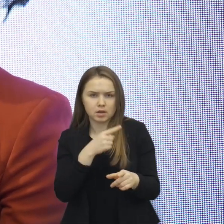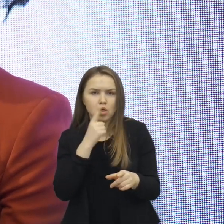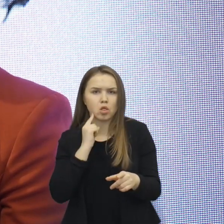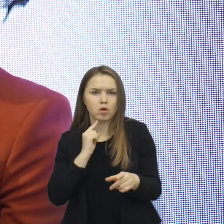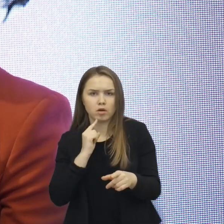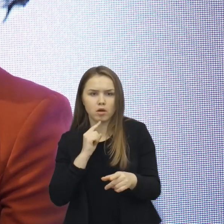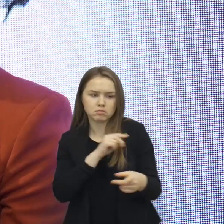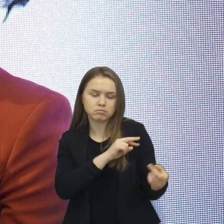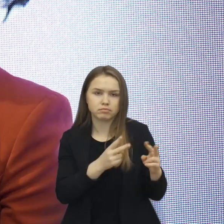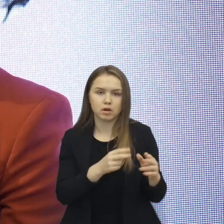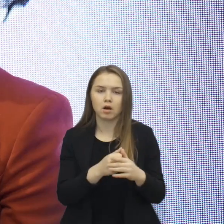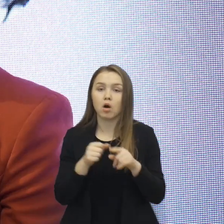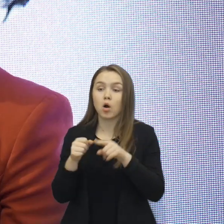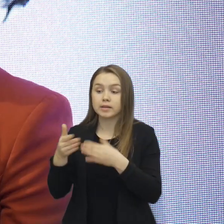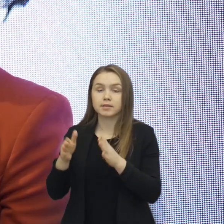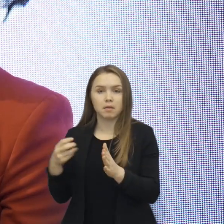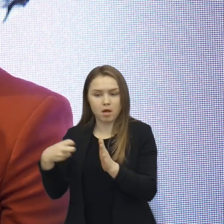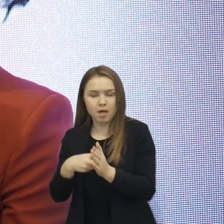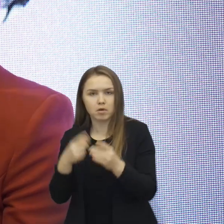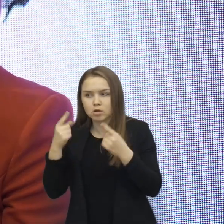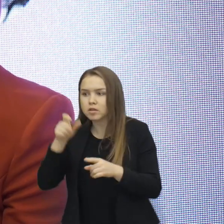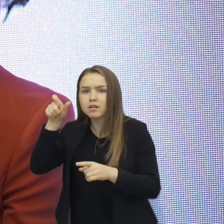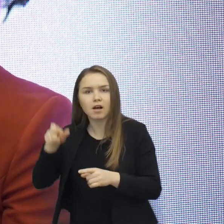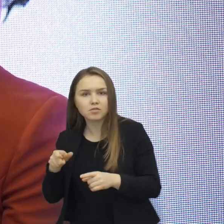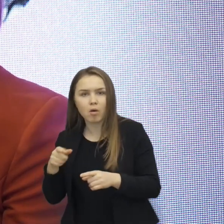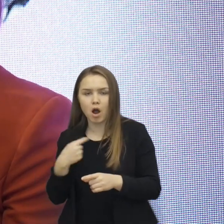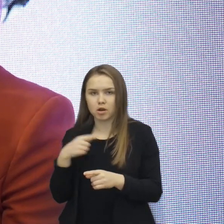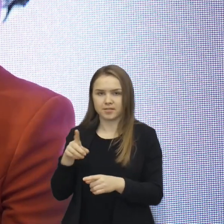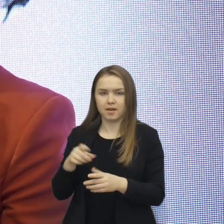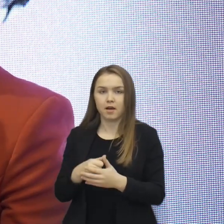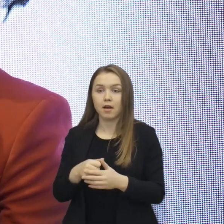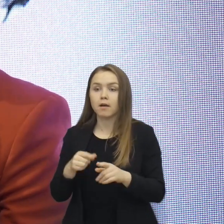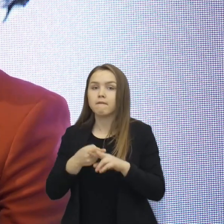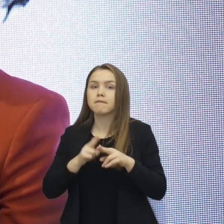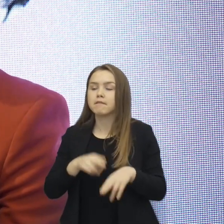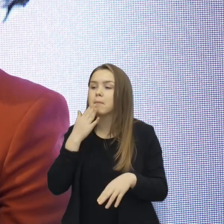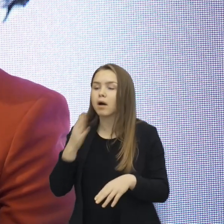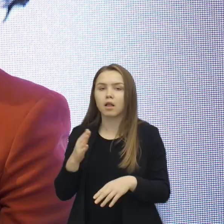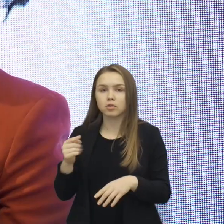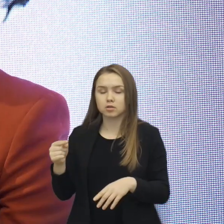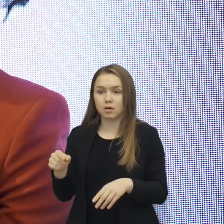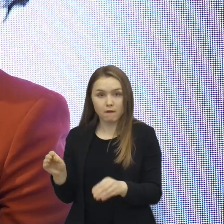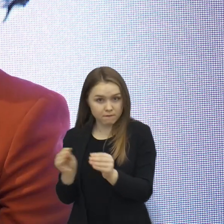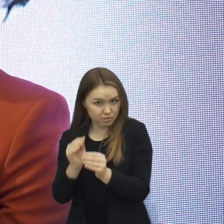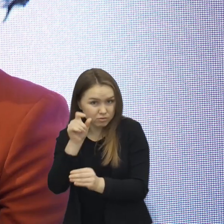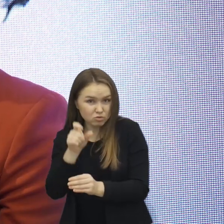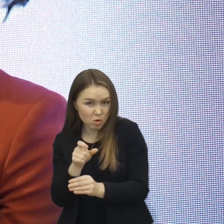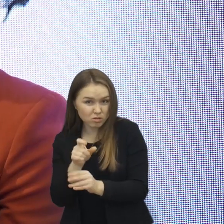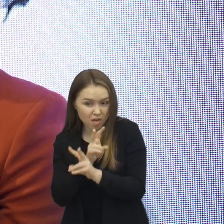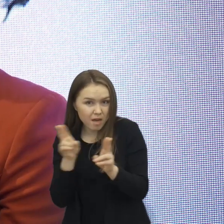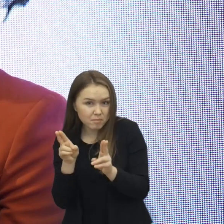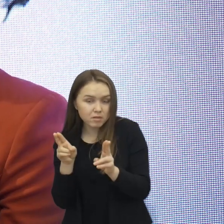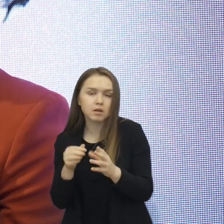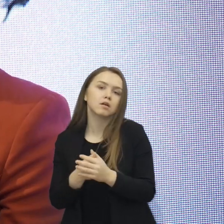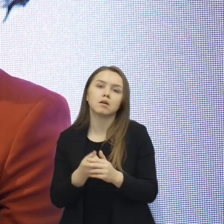savo sistemoje priregistravė mane kaip kitą asmenį ir klausė, ar jūs čia tas pats? Ir vėl turiu kažkokiam žmogui